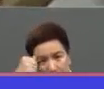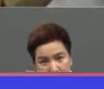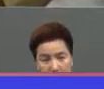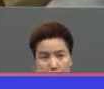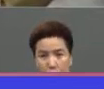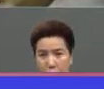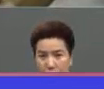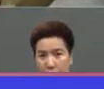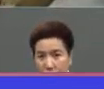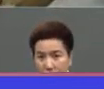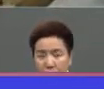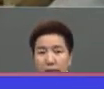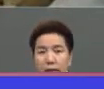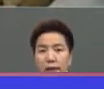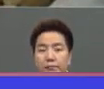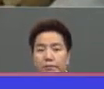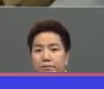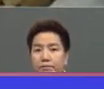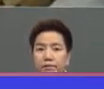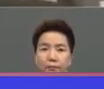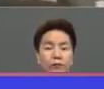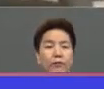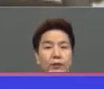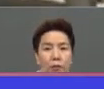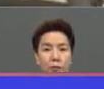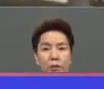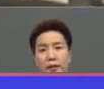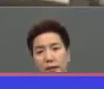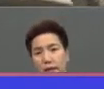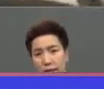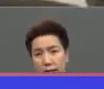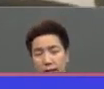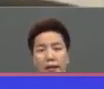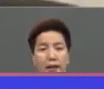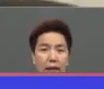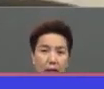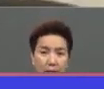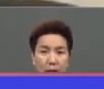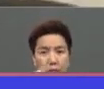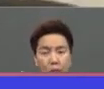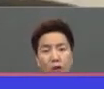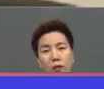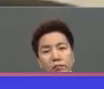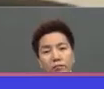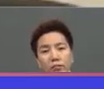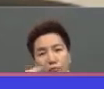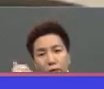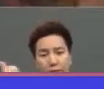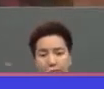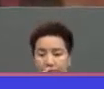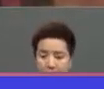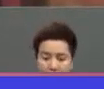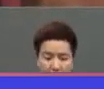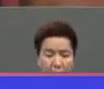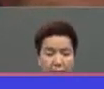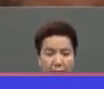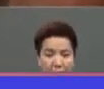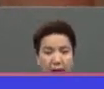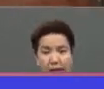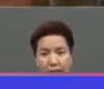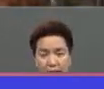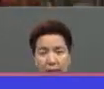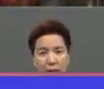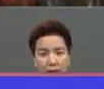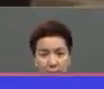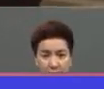สถาบันบัณฑิตพัฒนศิลป์ครับนอกจากนี้ครับทางกรมการศาสนายังร่วมกับองค์กรเครือข่าย 5ศาสนาจัดกิจกรรมถวายพระ